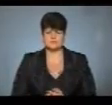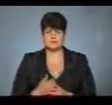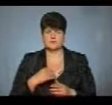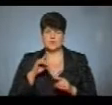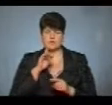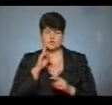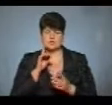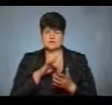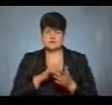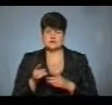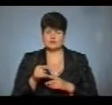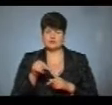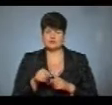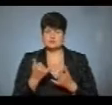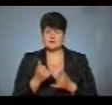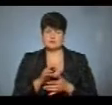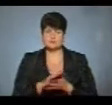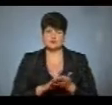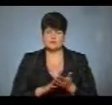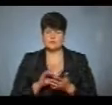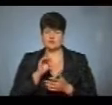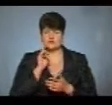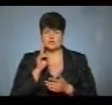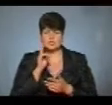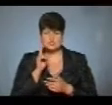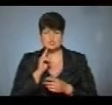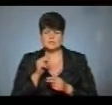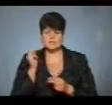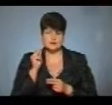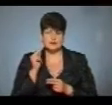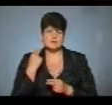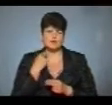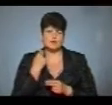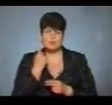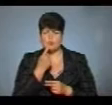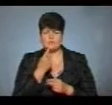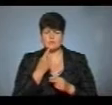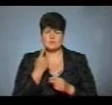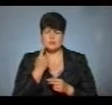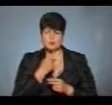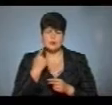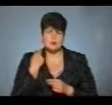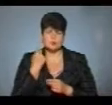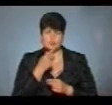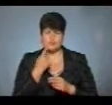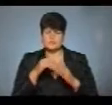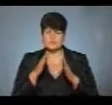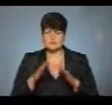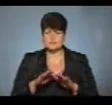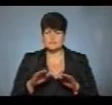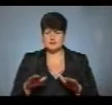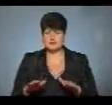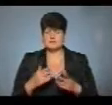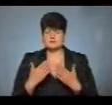центрі Тернополя. У ці хвилини тут триває молодіжний SDG-кемп, тобто англомовний табір для дітей. 20 дітей спілкуються з 4